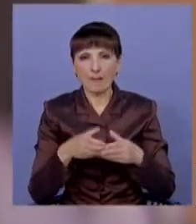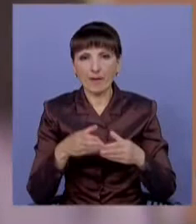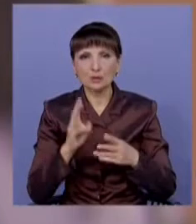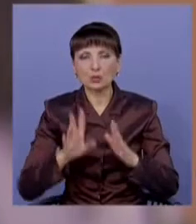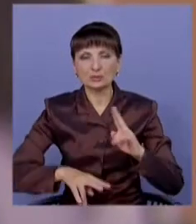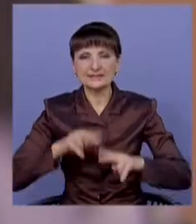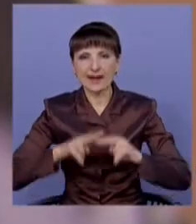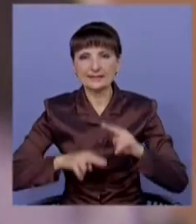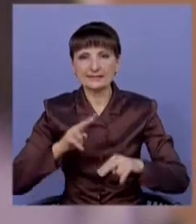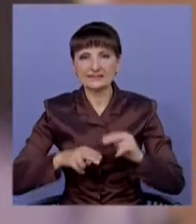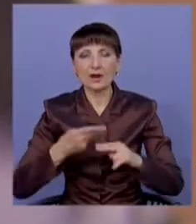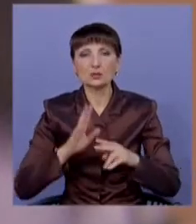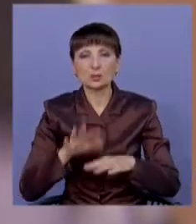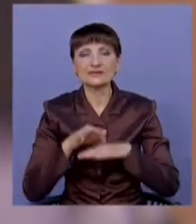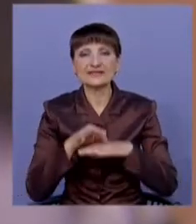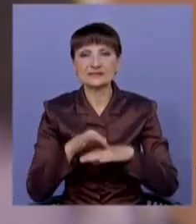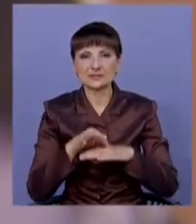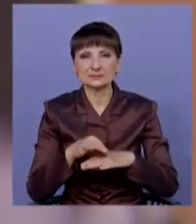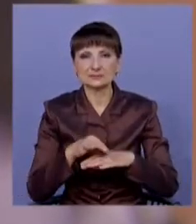компания-подрядчик, которая будет вести